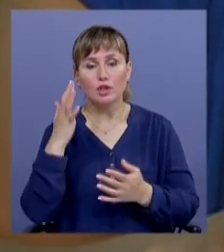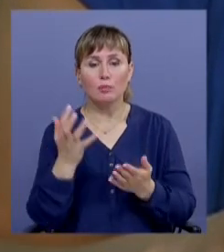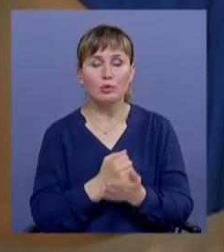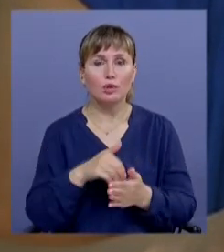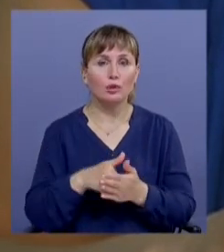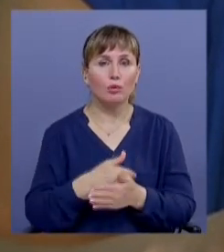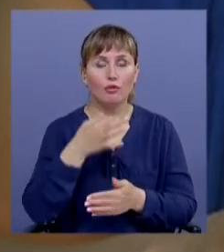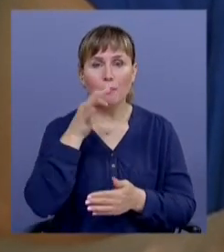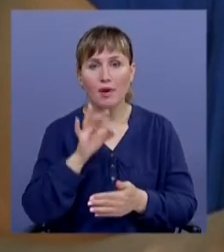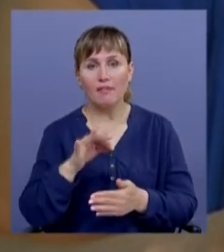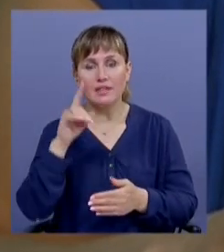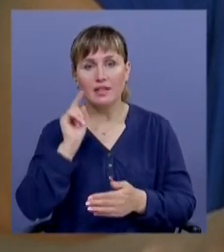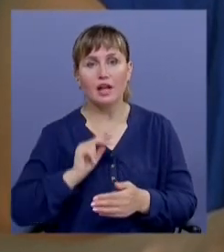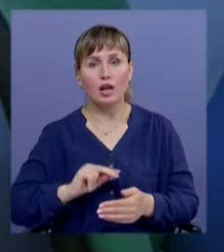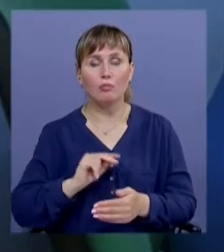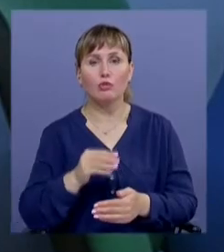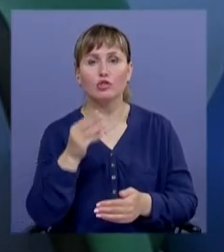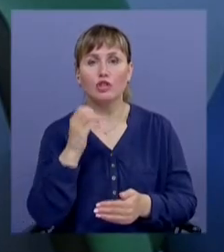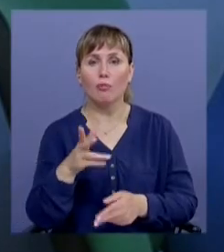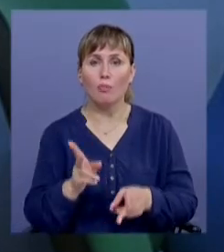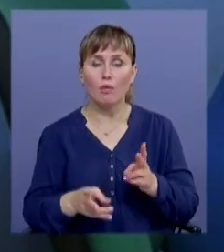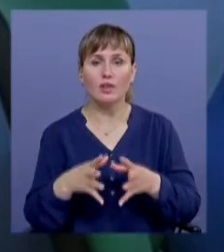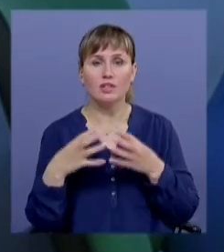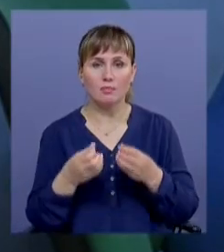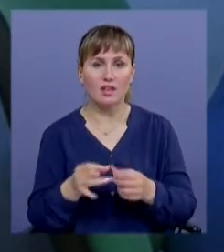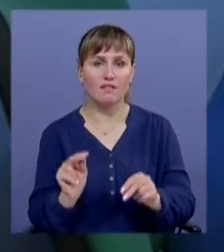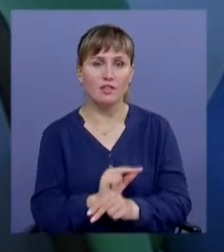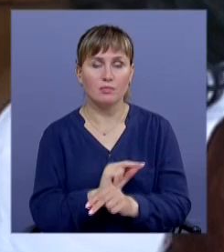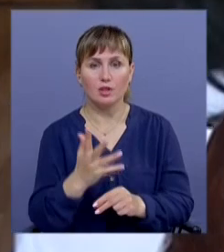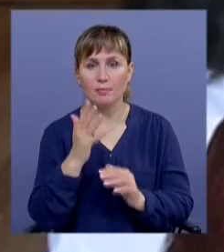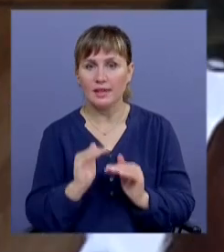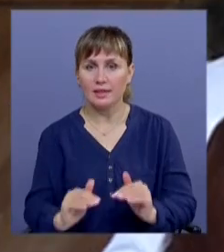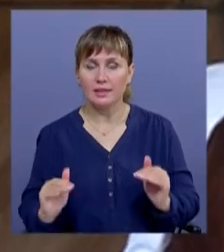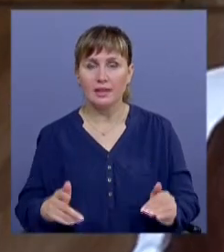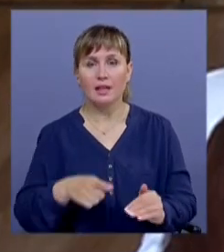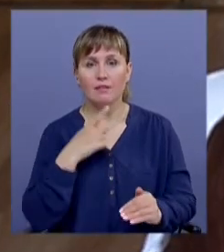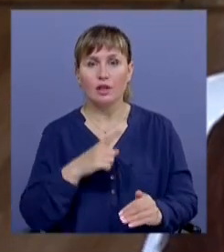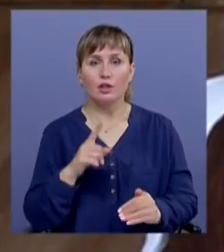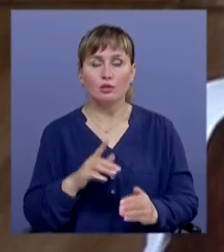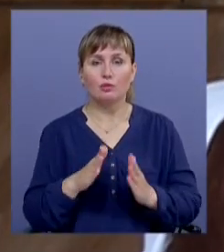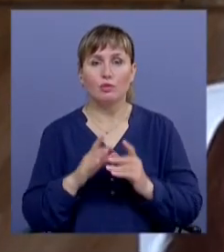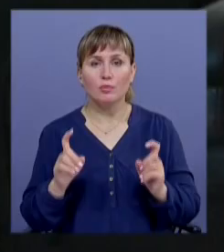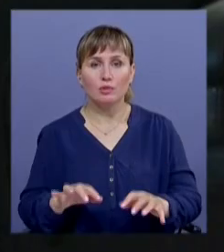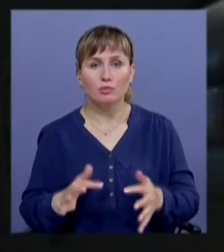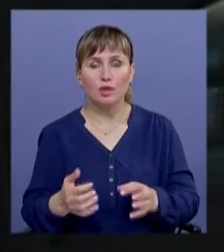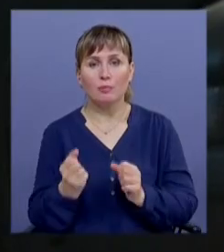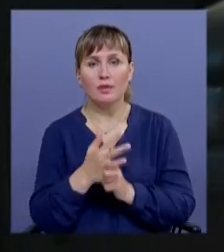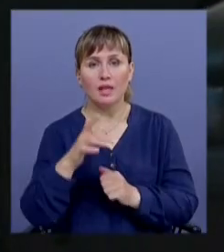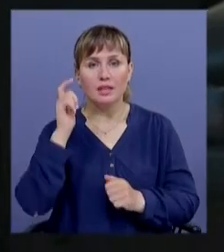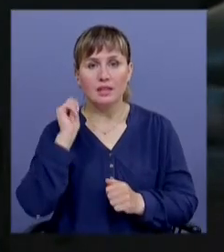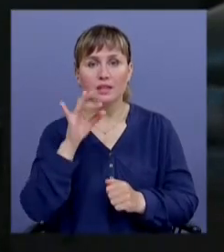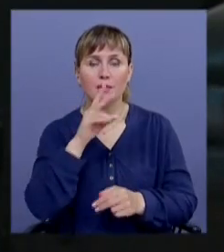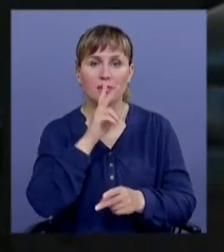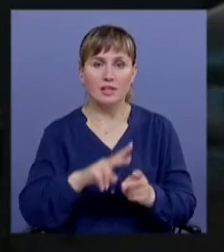новые навыки и знания. Работала шеф-поваром, затем семья и воспитание пятерых детей. Говорит, что засиделась дома на 15 лет и